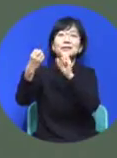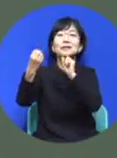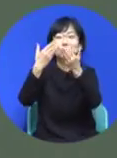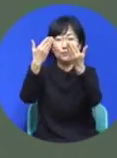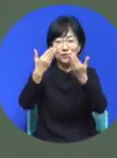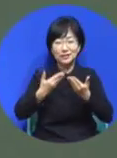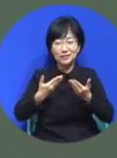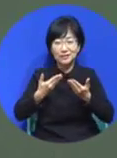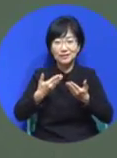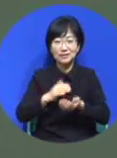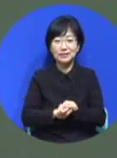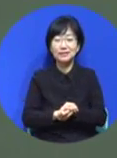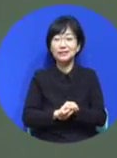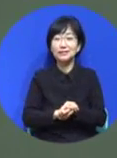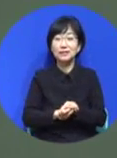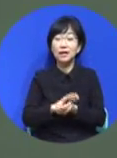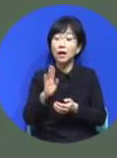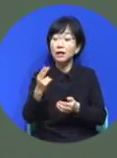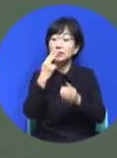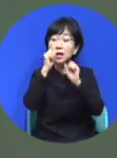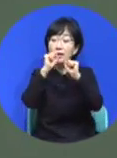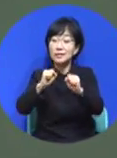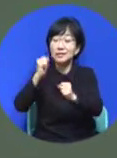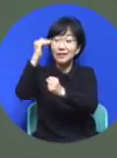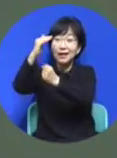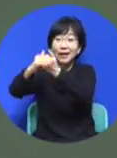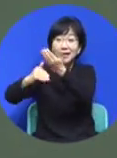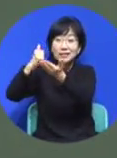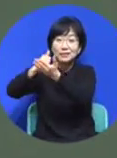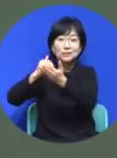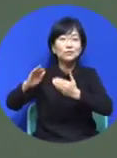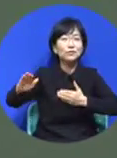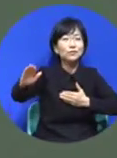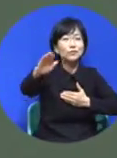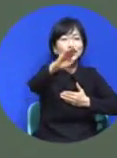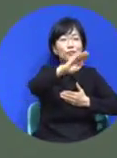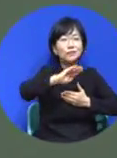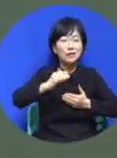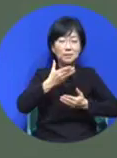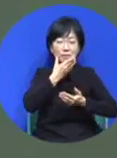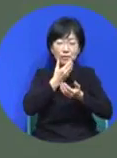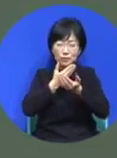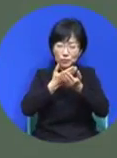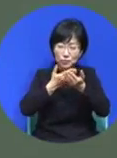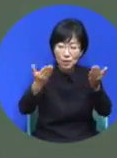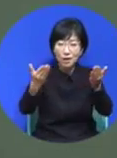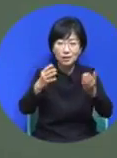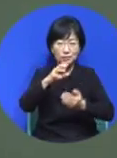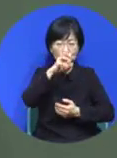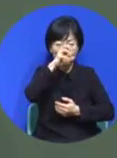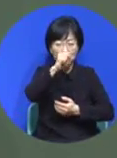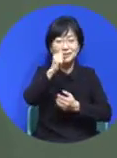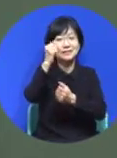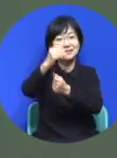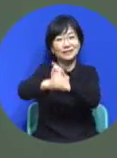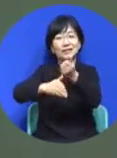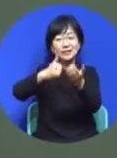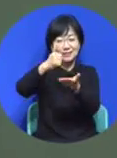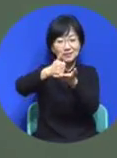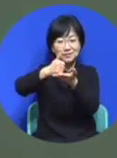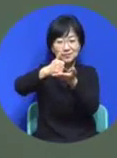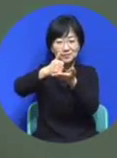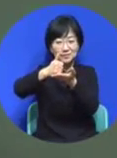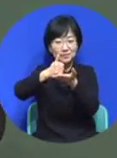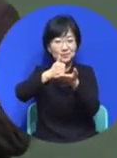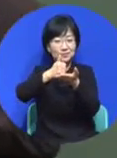영으로 역사하시고 살아계신 하나님은 예, 우리를 축복하시는 하나님이요, 좋으신 하나님이시라. The living God is a good God. He wants to bless